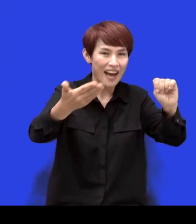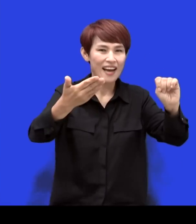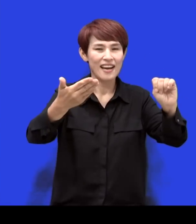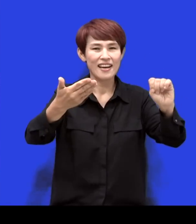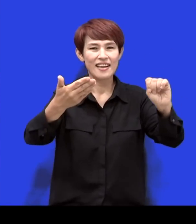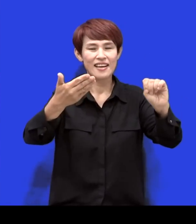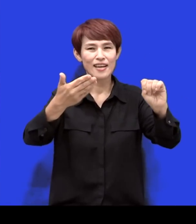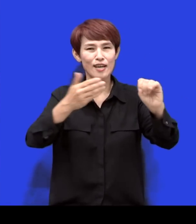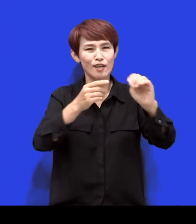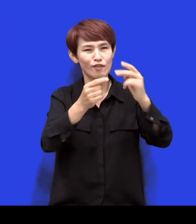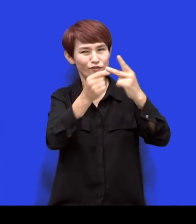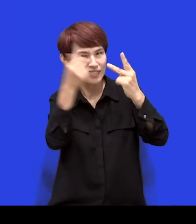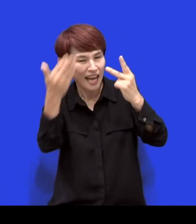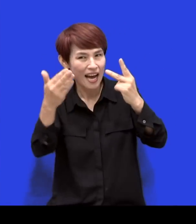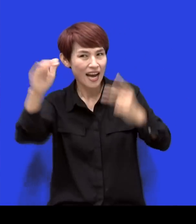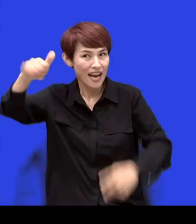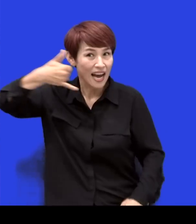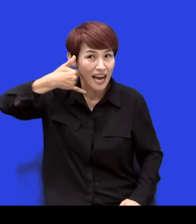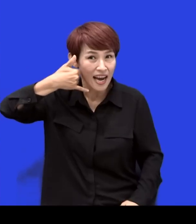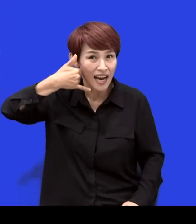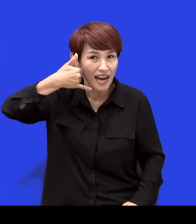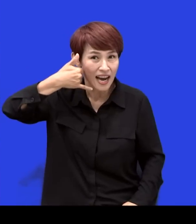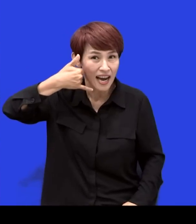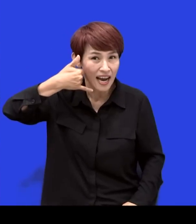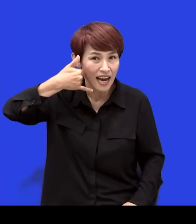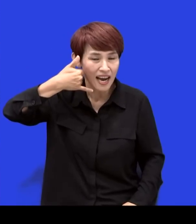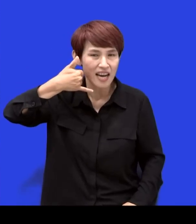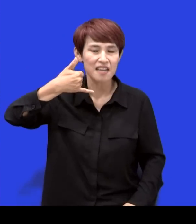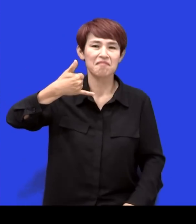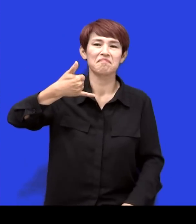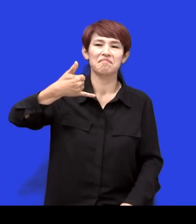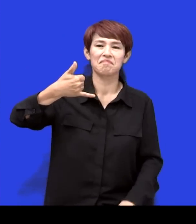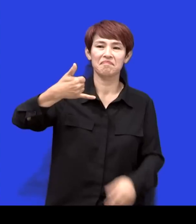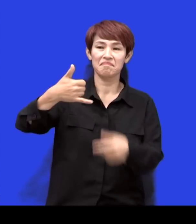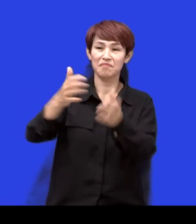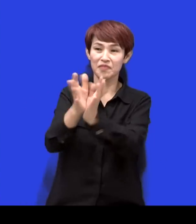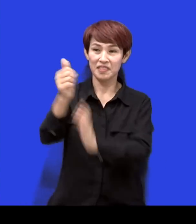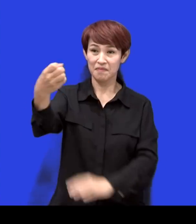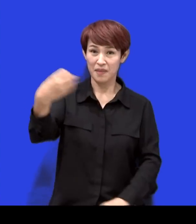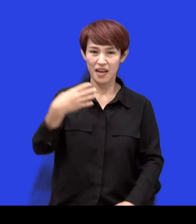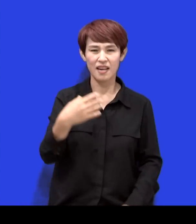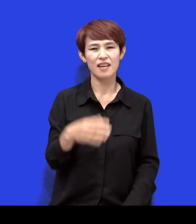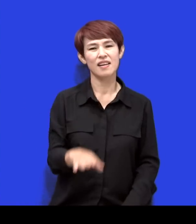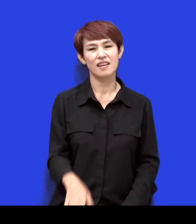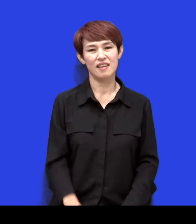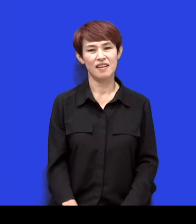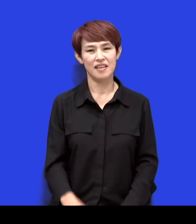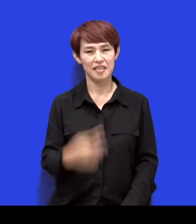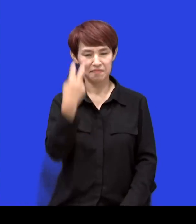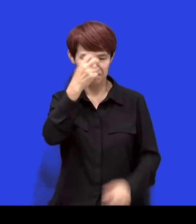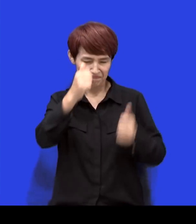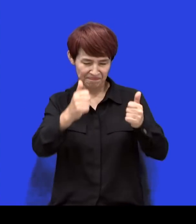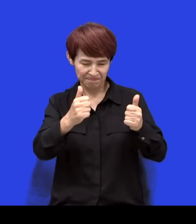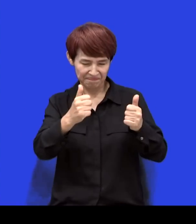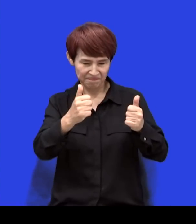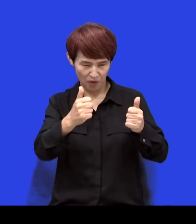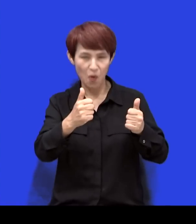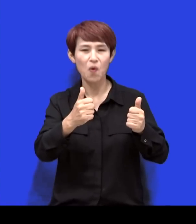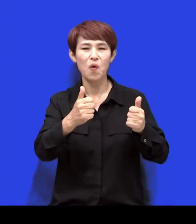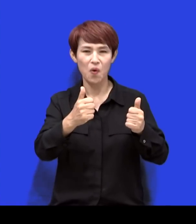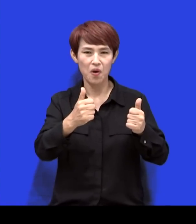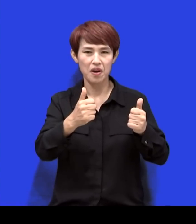아니냐 우수상이냐 했는데 꽝이냐? 예, 그 문화부장님이 망원동 브라더스 심사위원들의 고른 지지